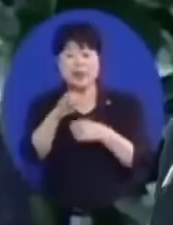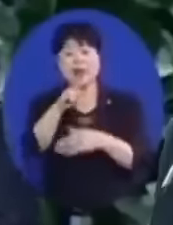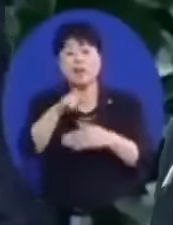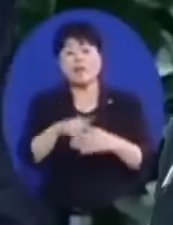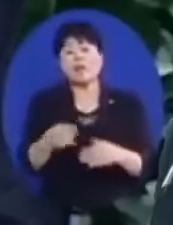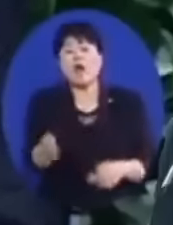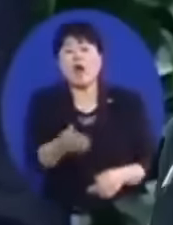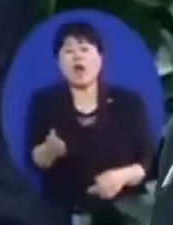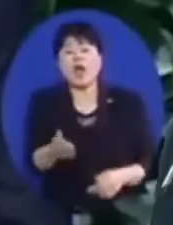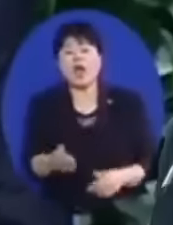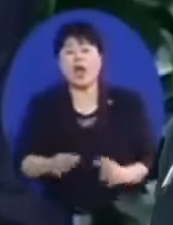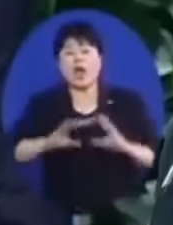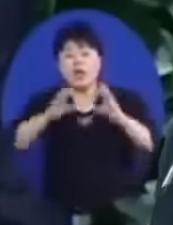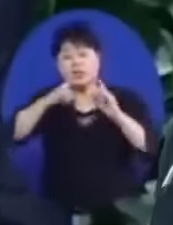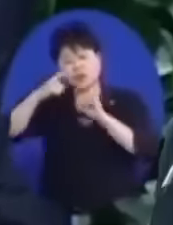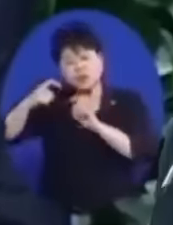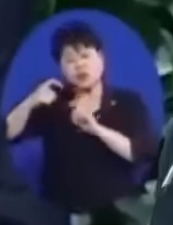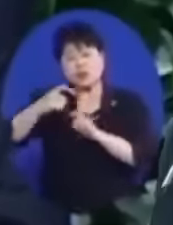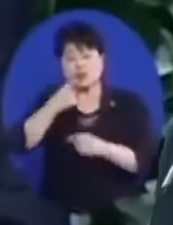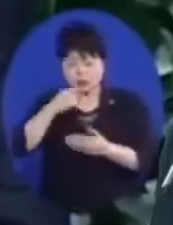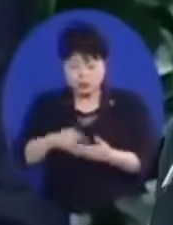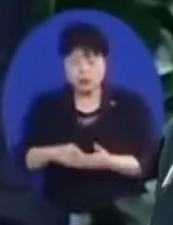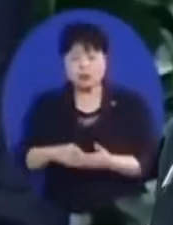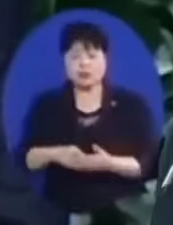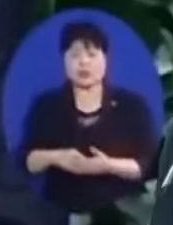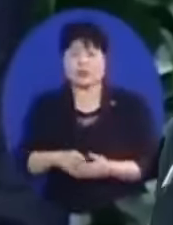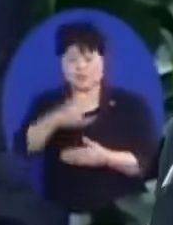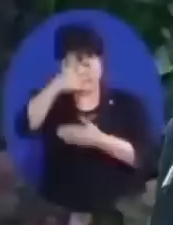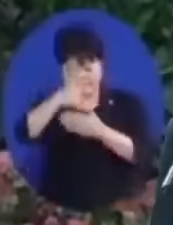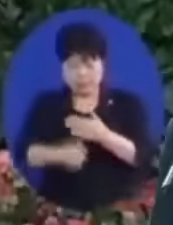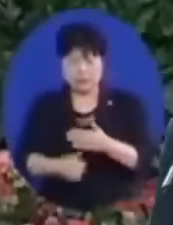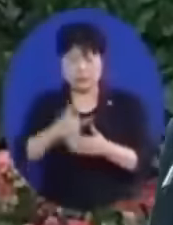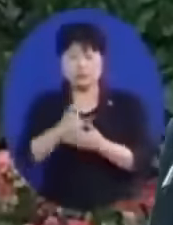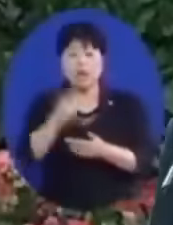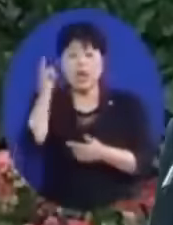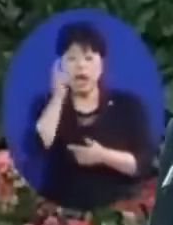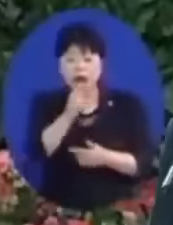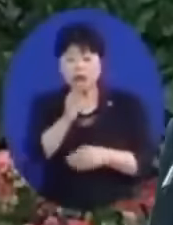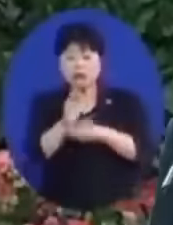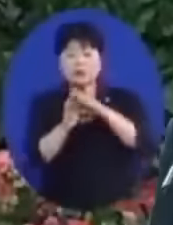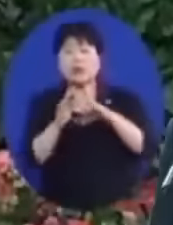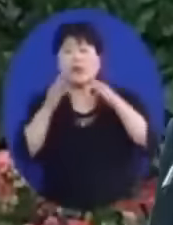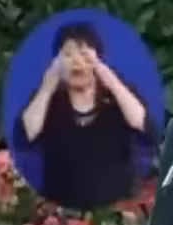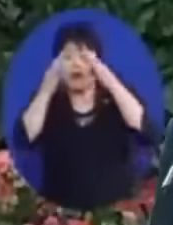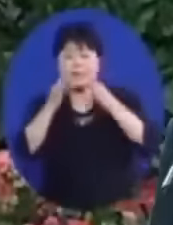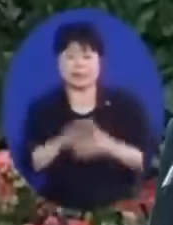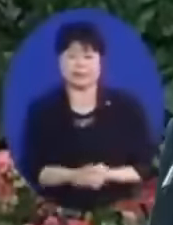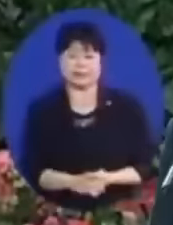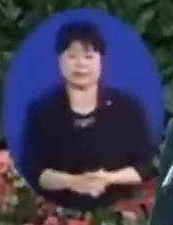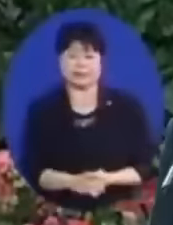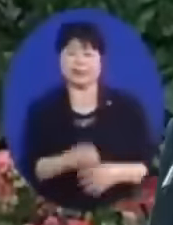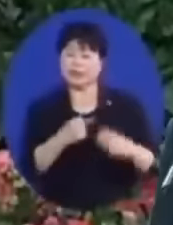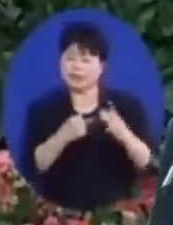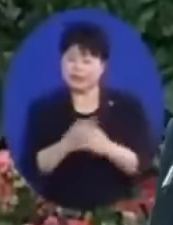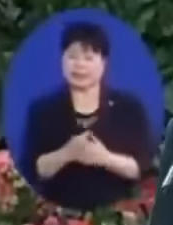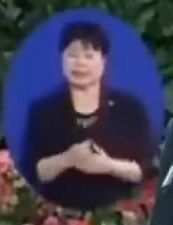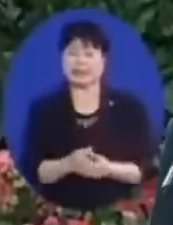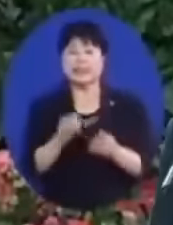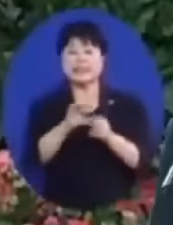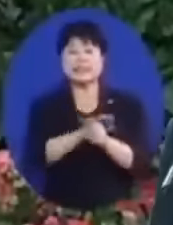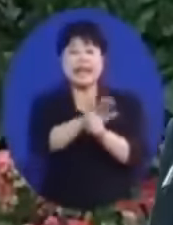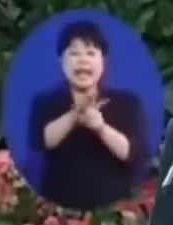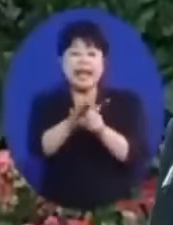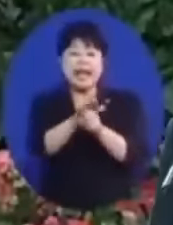마음이 허해져서 세상 유혹에 쉽게 물들거나 세상 죄악으로 채우려고 하는 것입니다. 그렇기 때문에